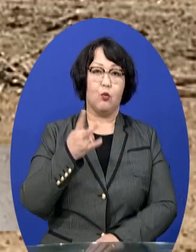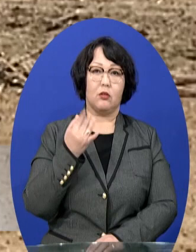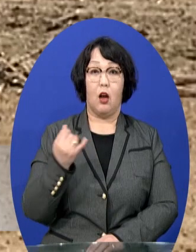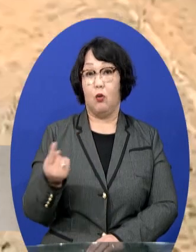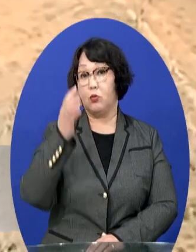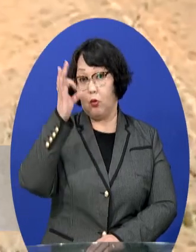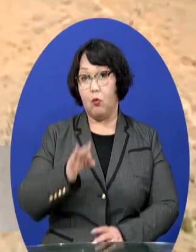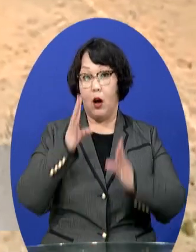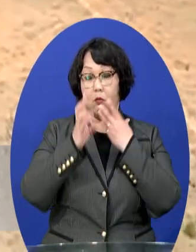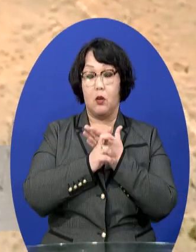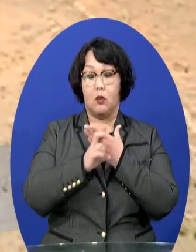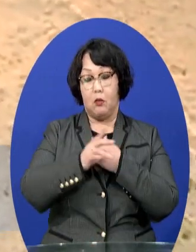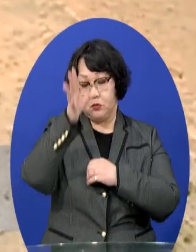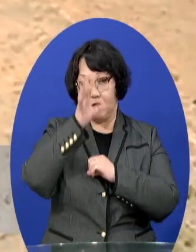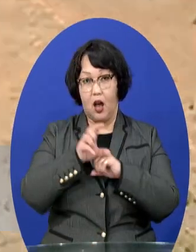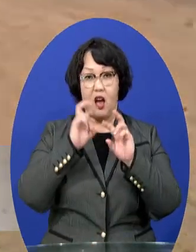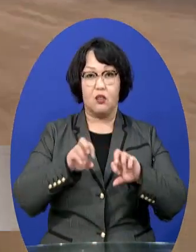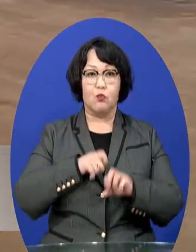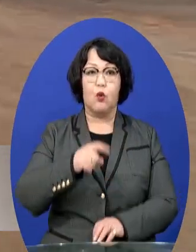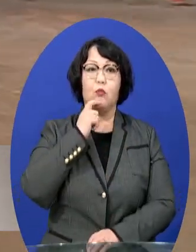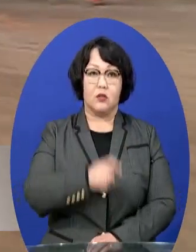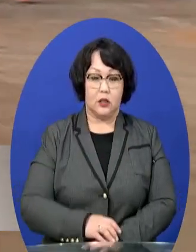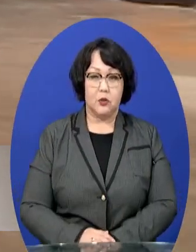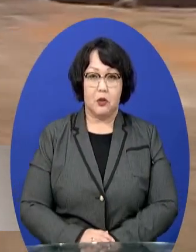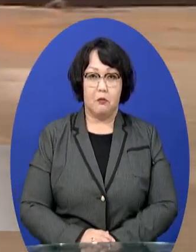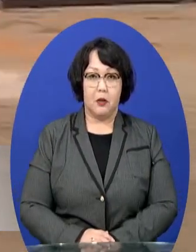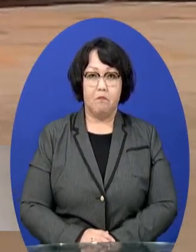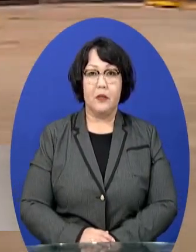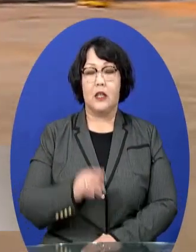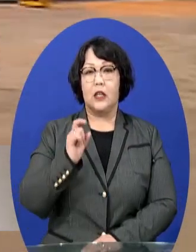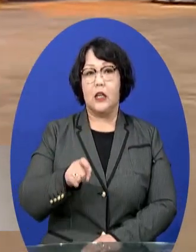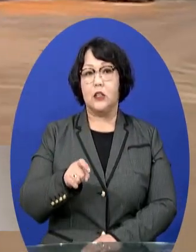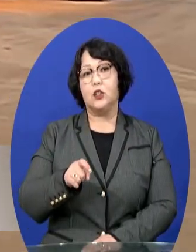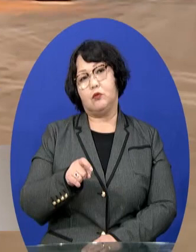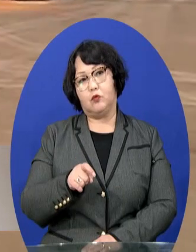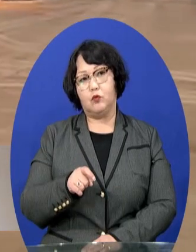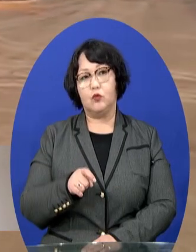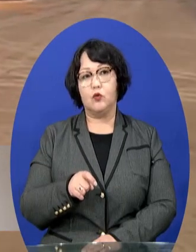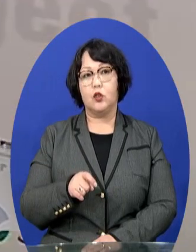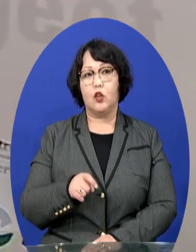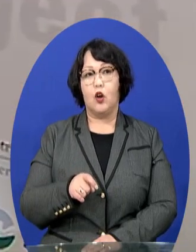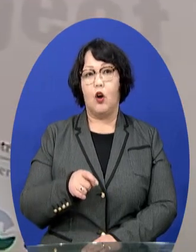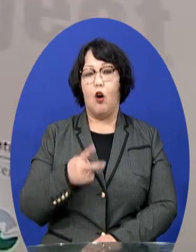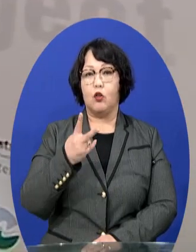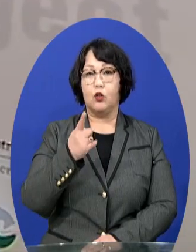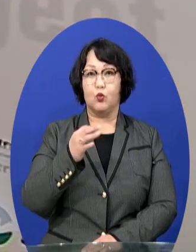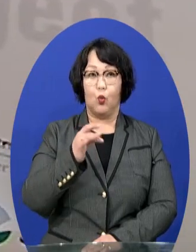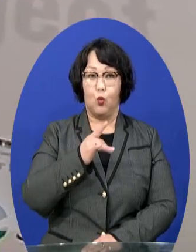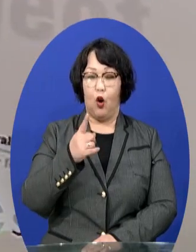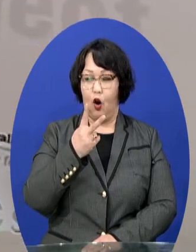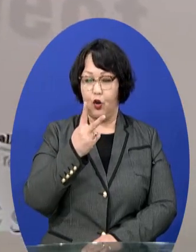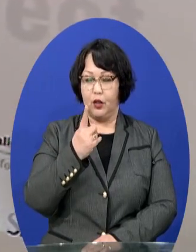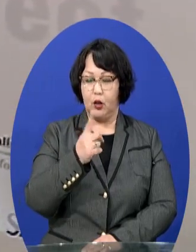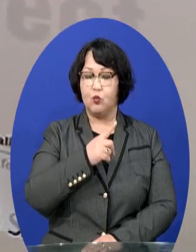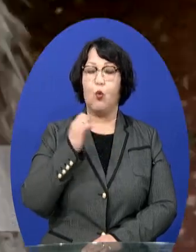гэж эрдэмтэд үзэж байна. За эрдэмтдийн судалгаагаар бол энэ зууны сүүл үе гэхэд дэлхийн 130 орчим улс